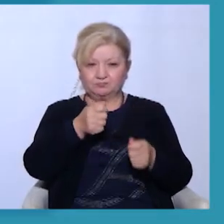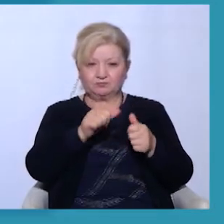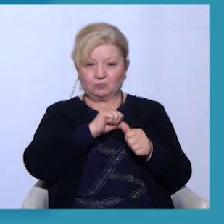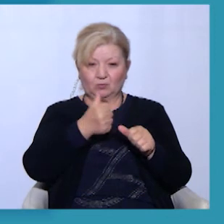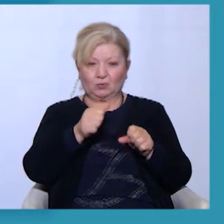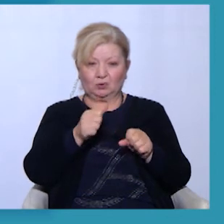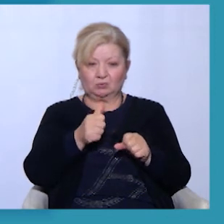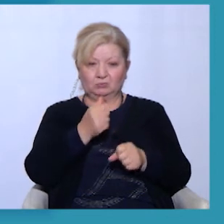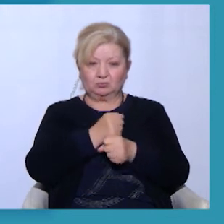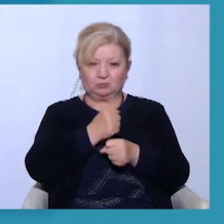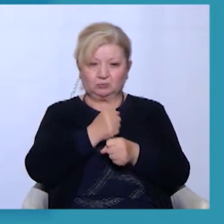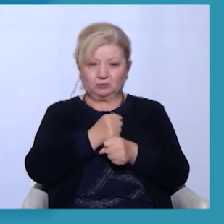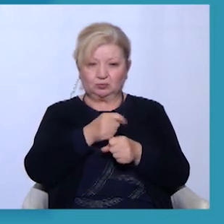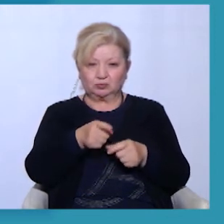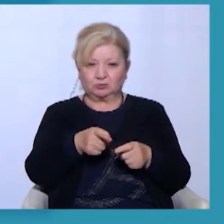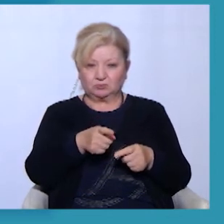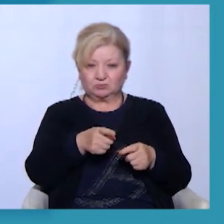როგორ ფუნქციონირებს